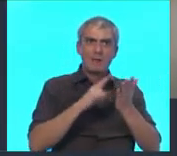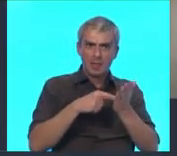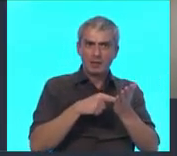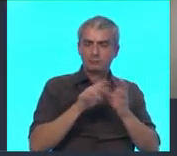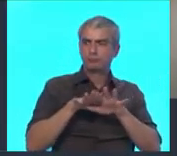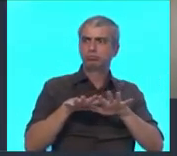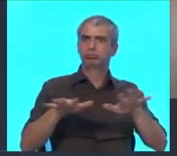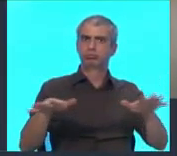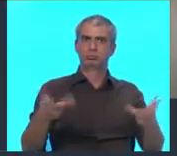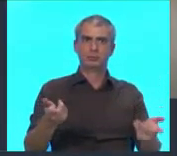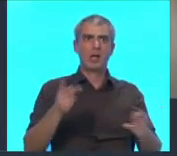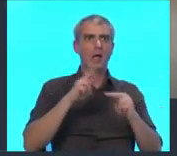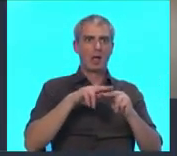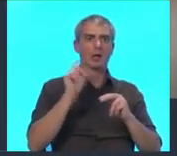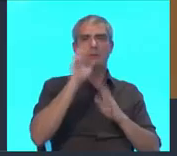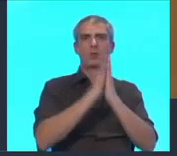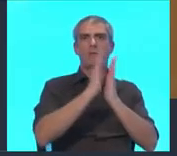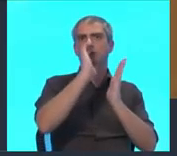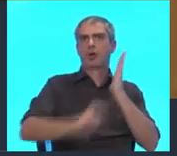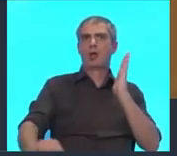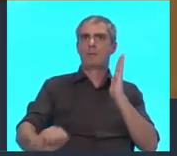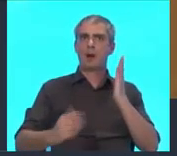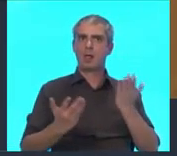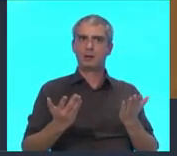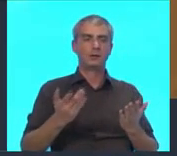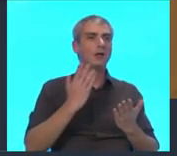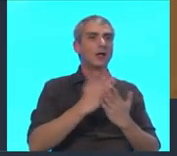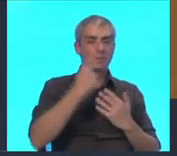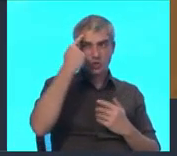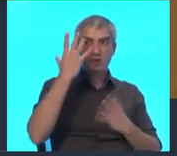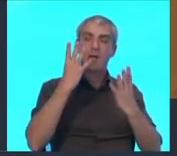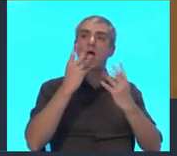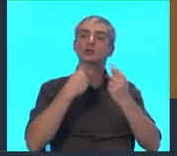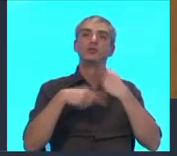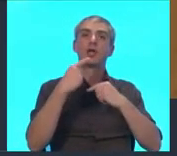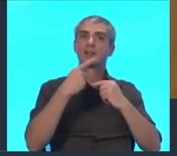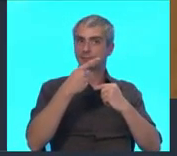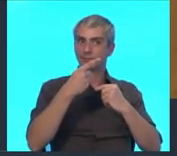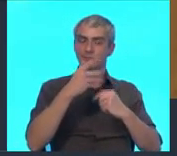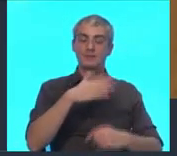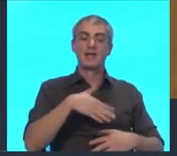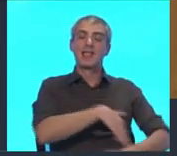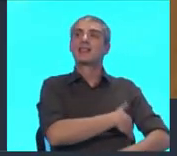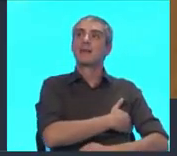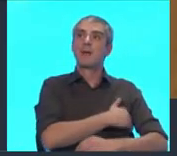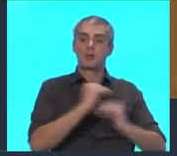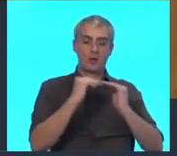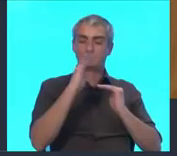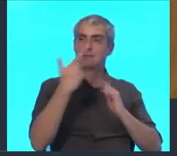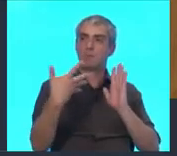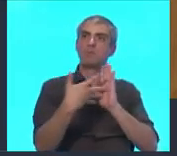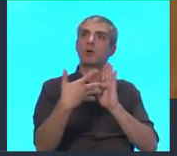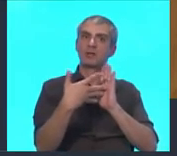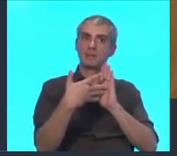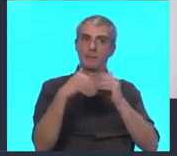och samtidigt sen kommer till abortmottagningen. יודעים כבר עשרות שנים שעלייה בטמפרטורה הבסיסית, אם מודדים את זה